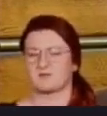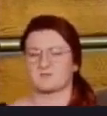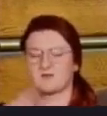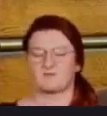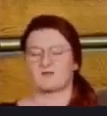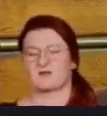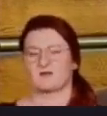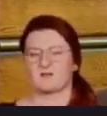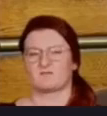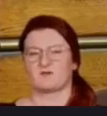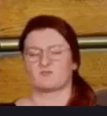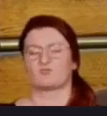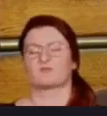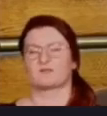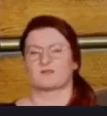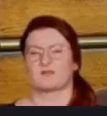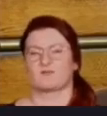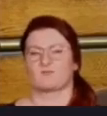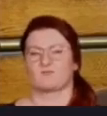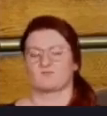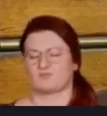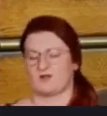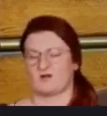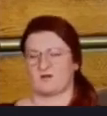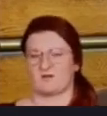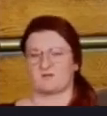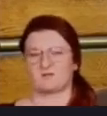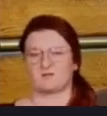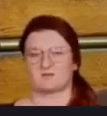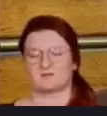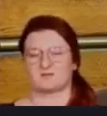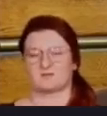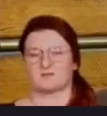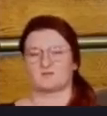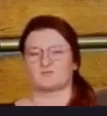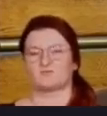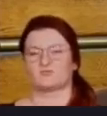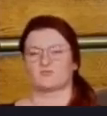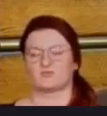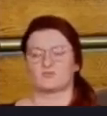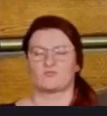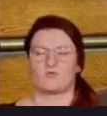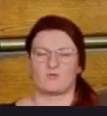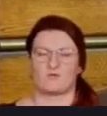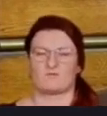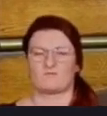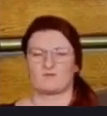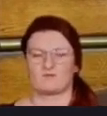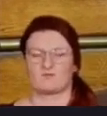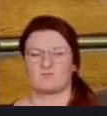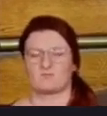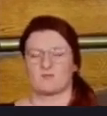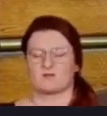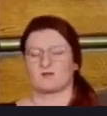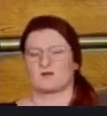większości, co się stało w ciągu tych 4 lat. Coś o pandemii mówił pan, któryś z panów radnych na